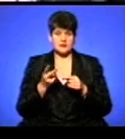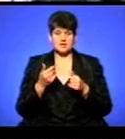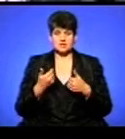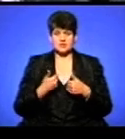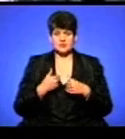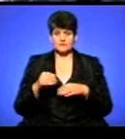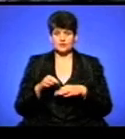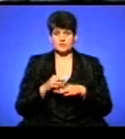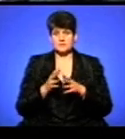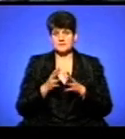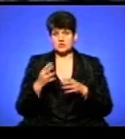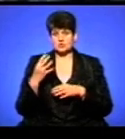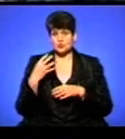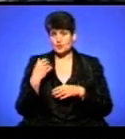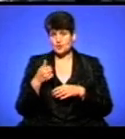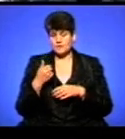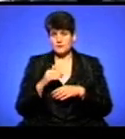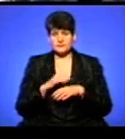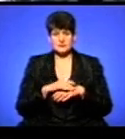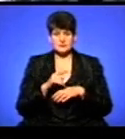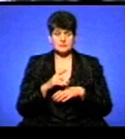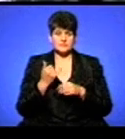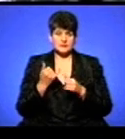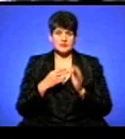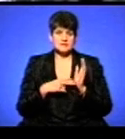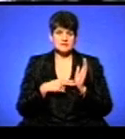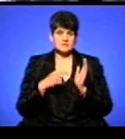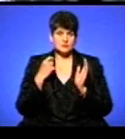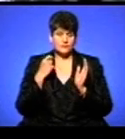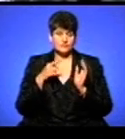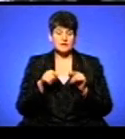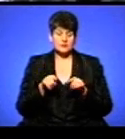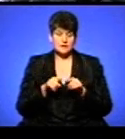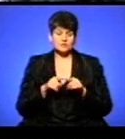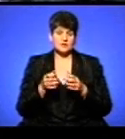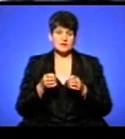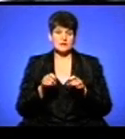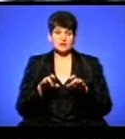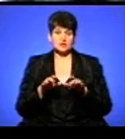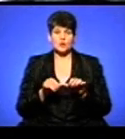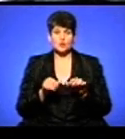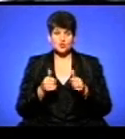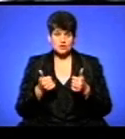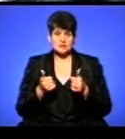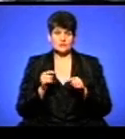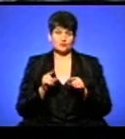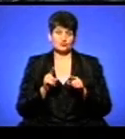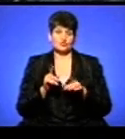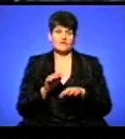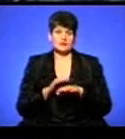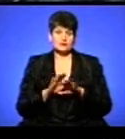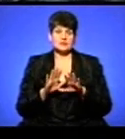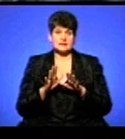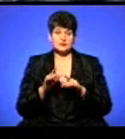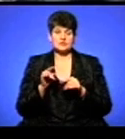шлюбі понад 40 років, фактично їм зараз майже по 70, і вони теж прийняли рішення розлучитися, оскільки фактично так склалося ще за